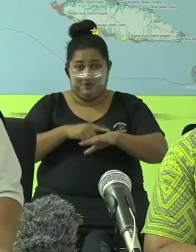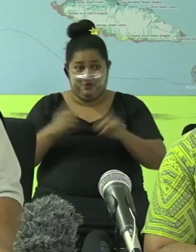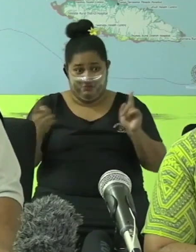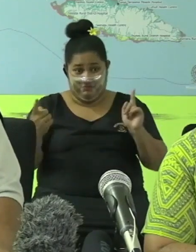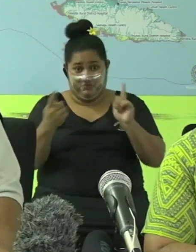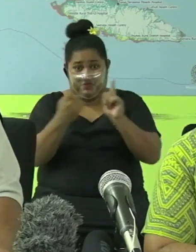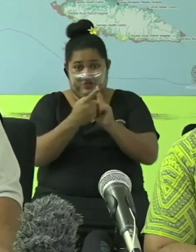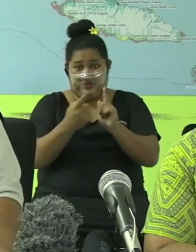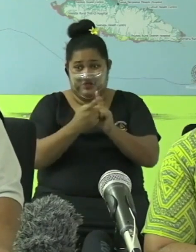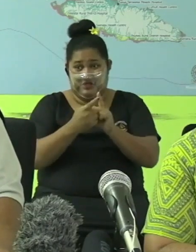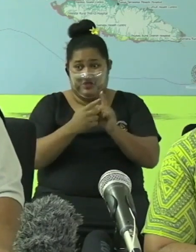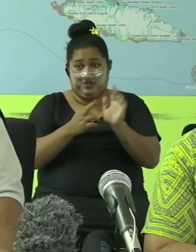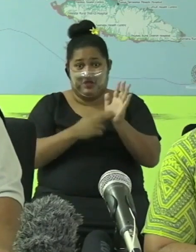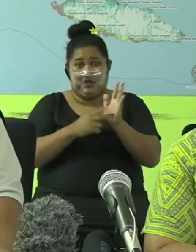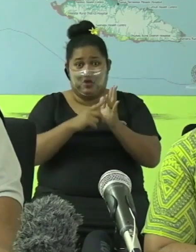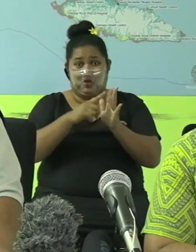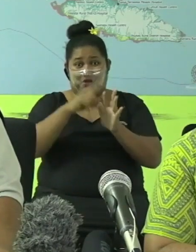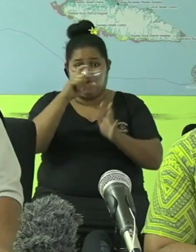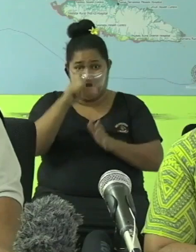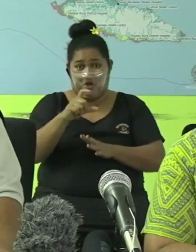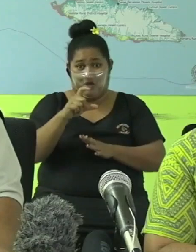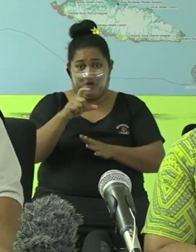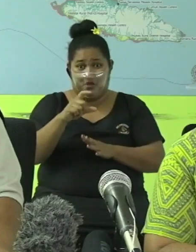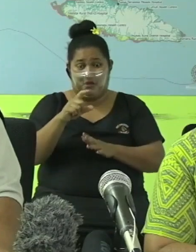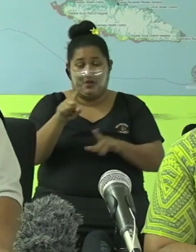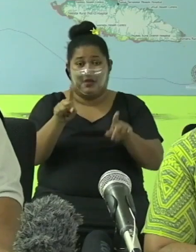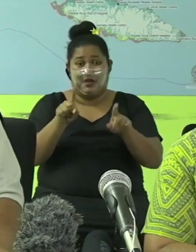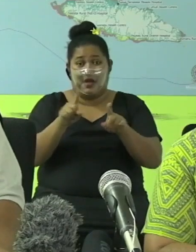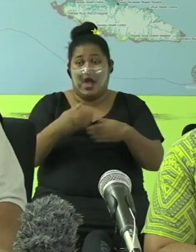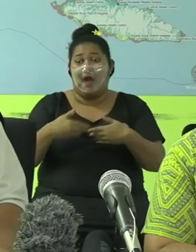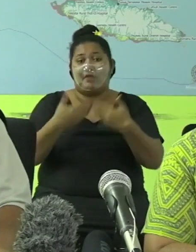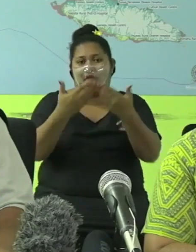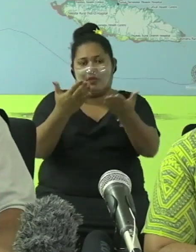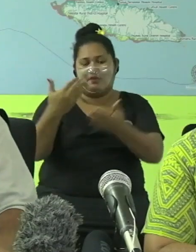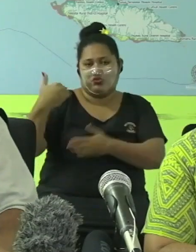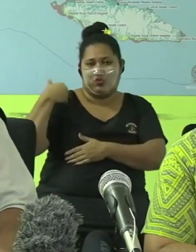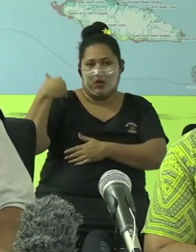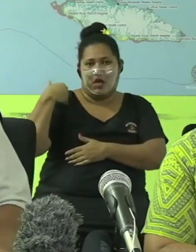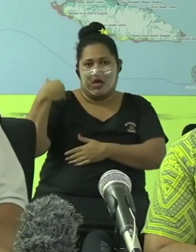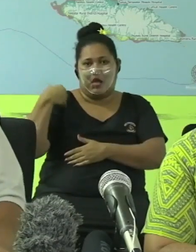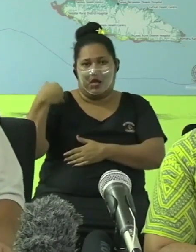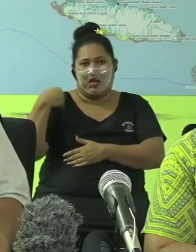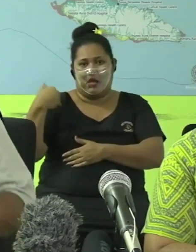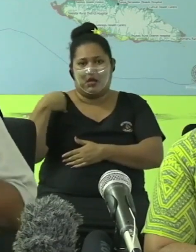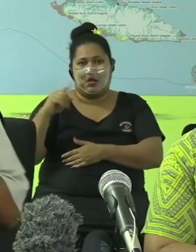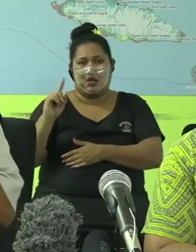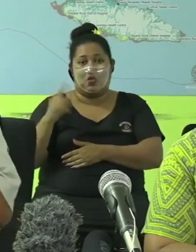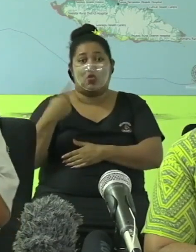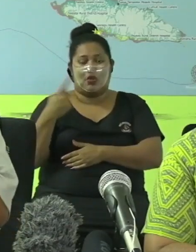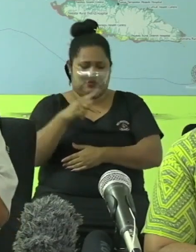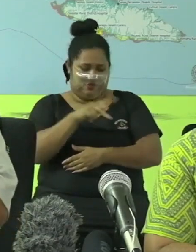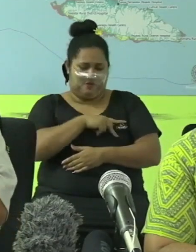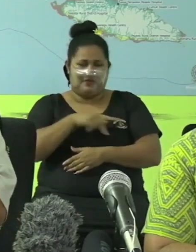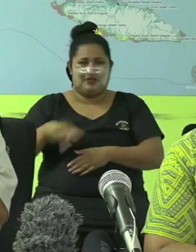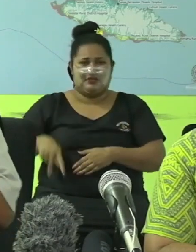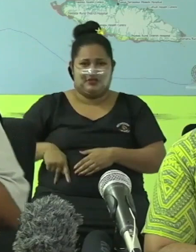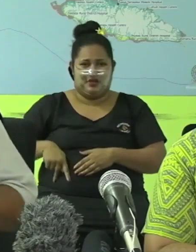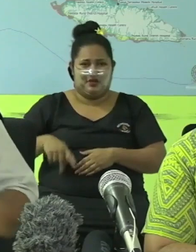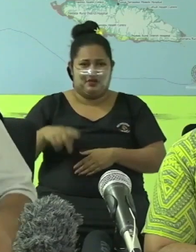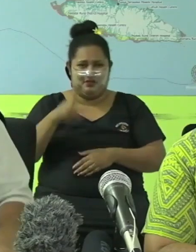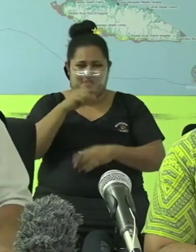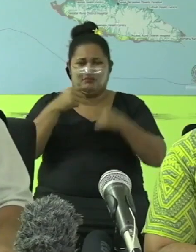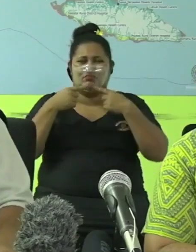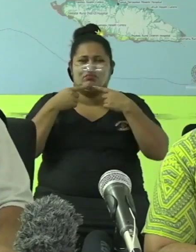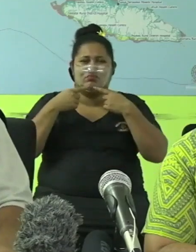tātou komiti ia whape fo na awe le whautuanga ia tātou kapeneta ma whai le whaasara